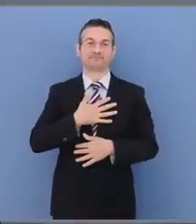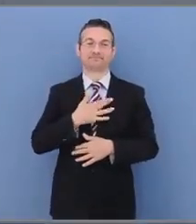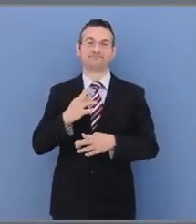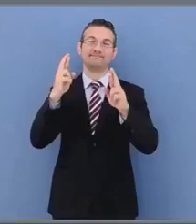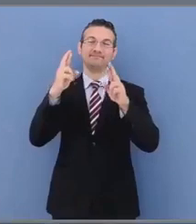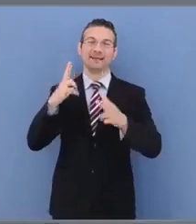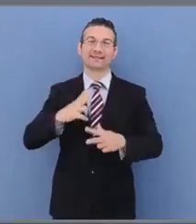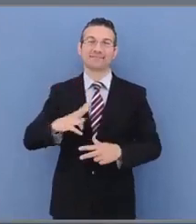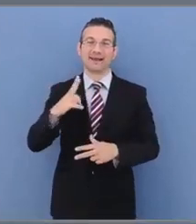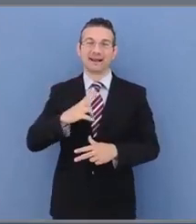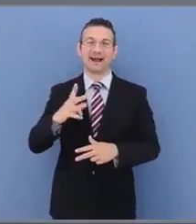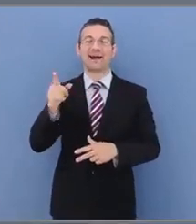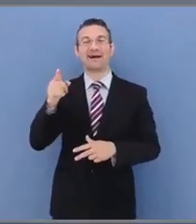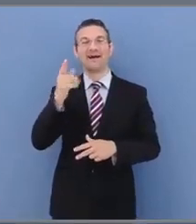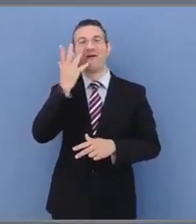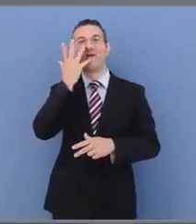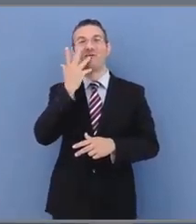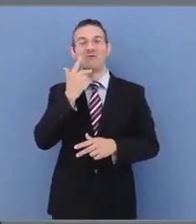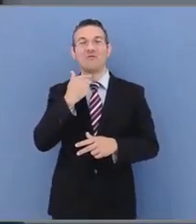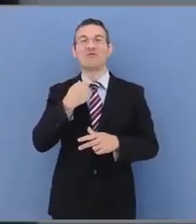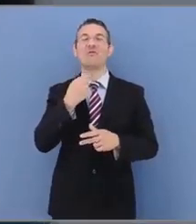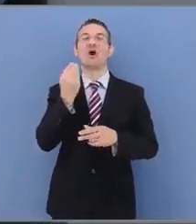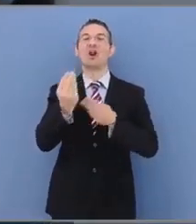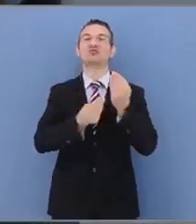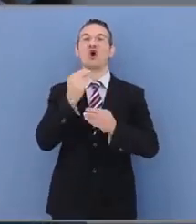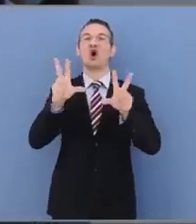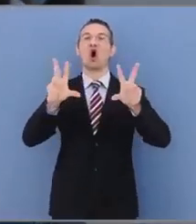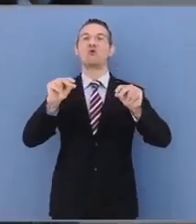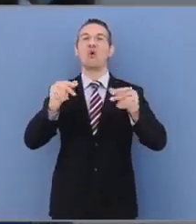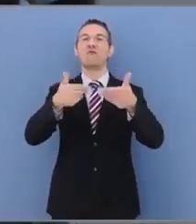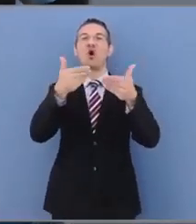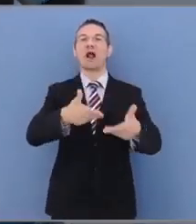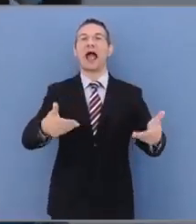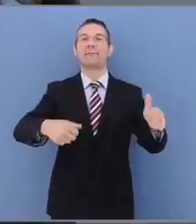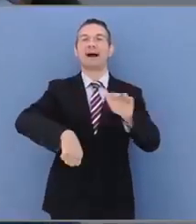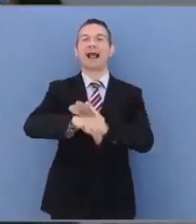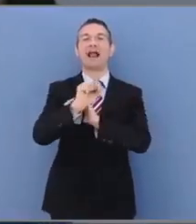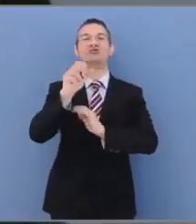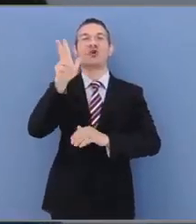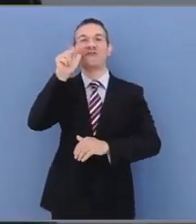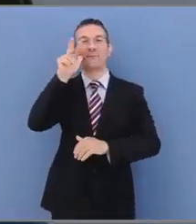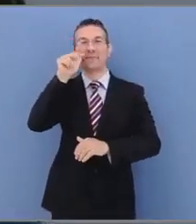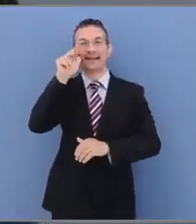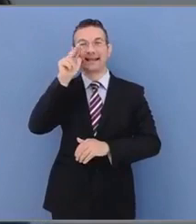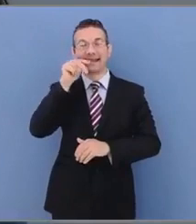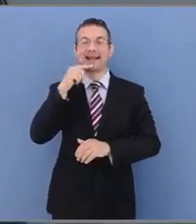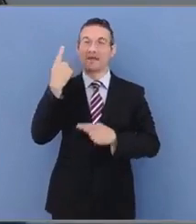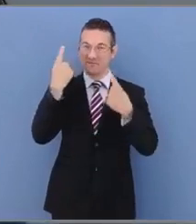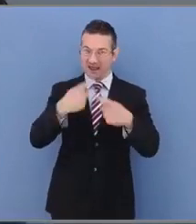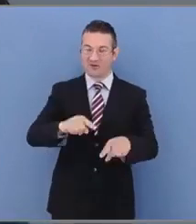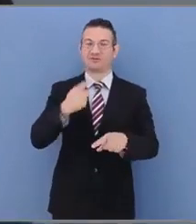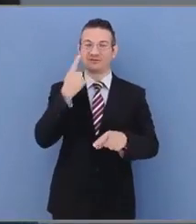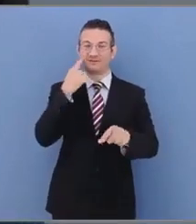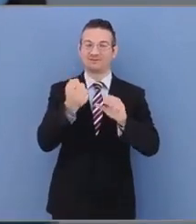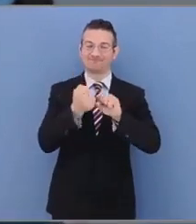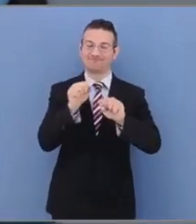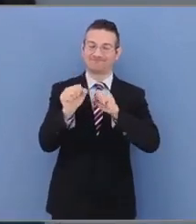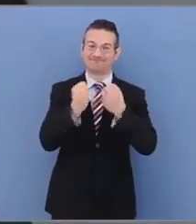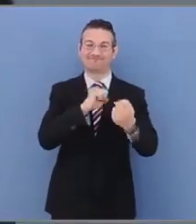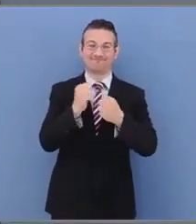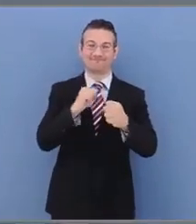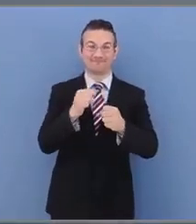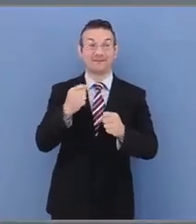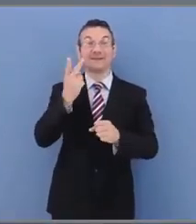vorrebbe giocare nel nuovo campo di calcio femminile e quindi è quello per cui noi stiamo lottando. Ci vediamo un